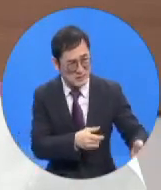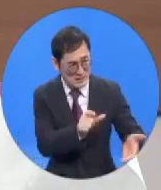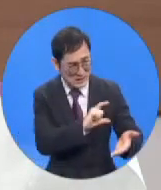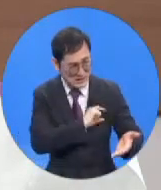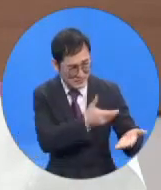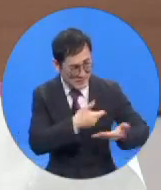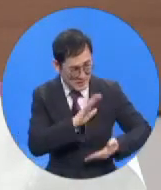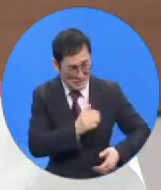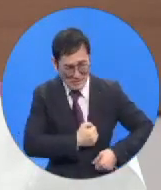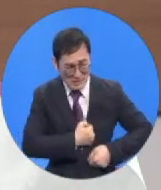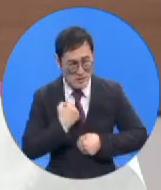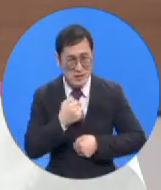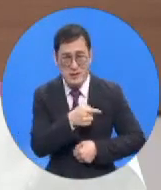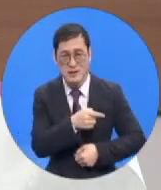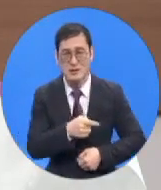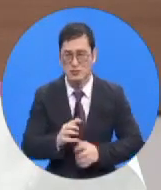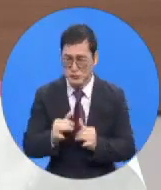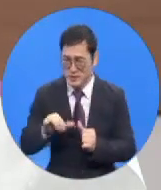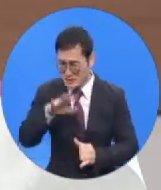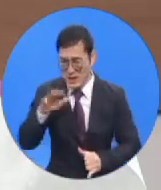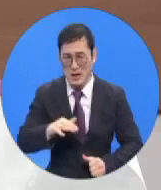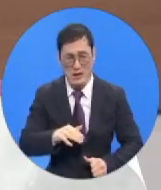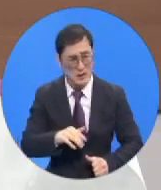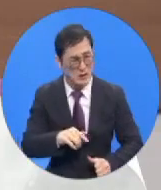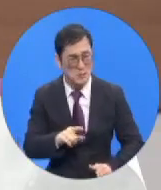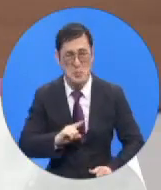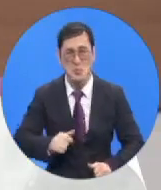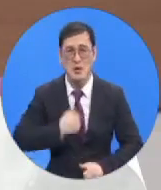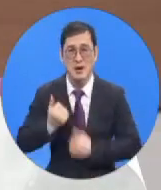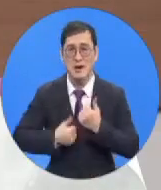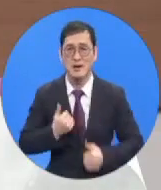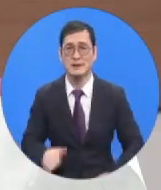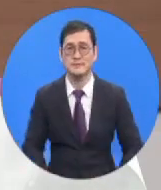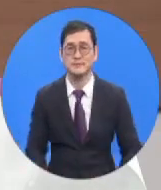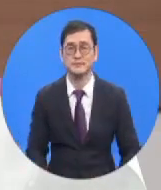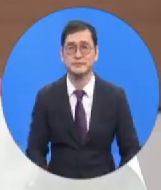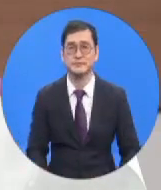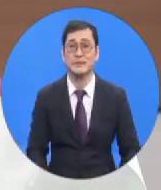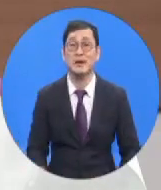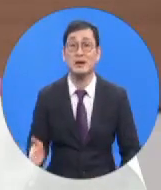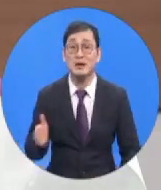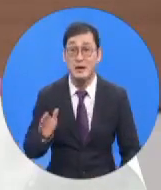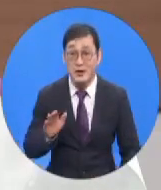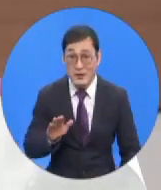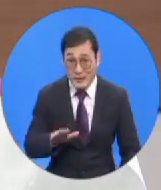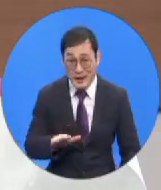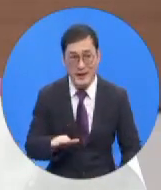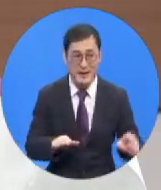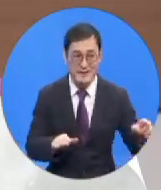저는 이거 하나 더 있다고 생각하거든요. 협조하지 않은 거하고 방해한 거. 예를 들어서 검사를 막 물리적으로 방해한 사람 처벌을 받아요.